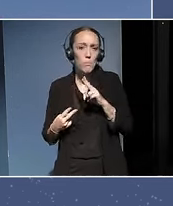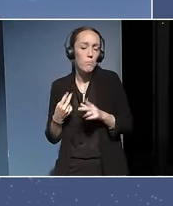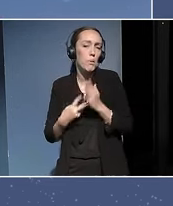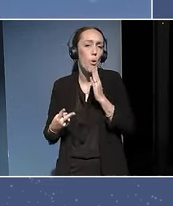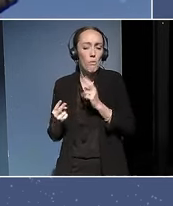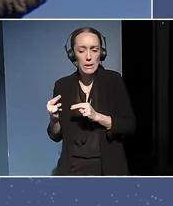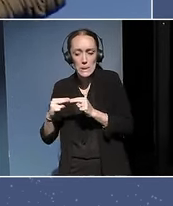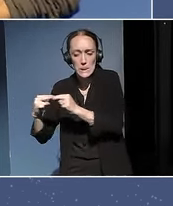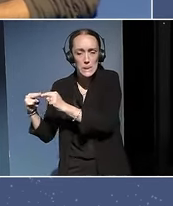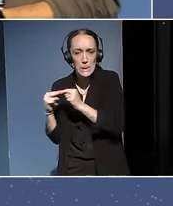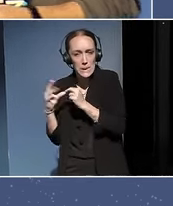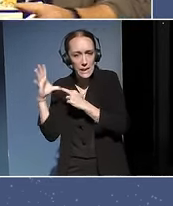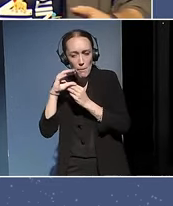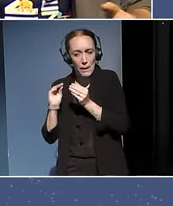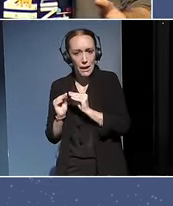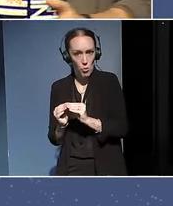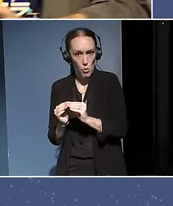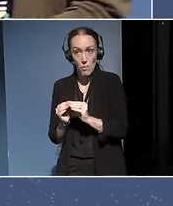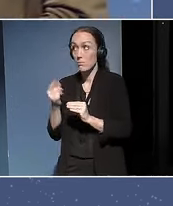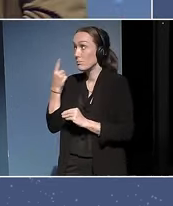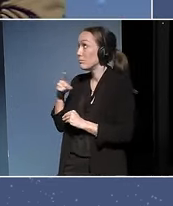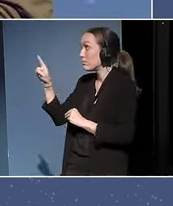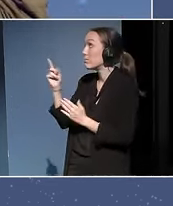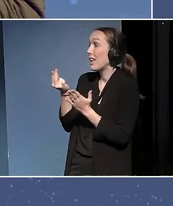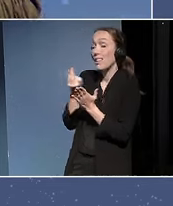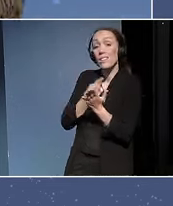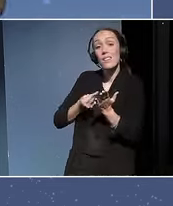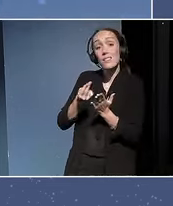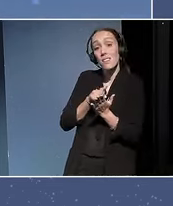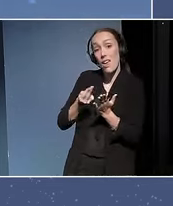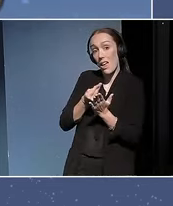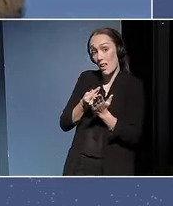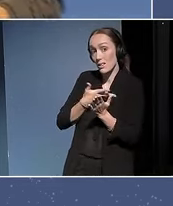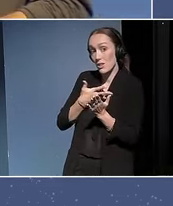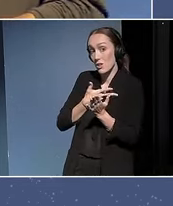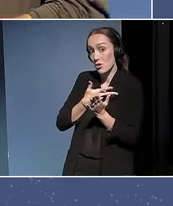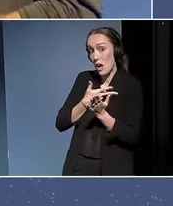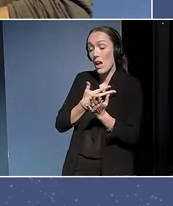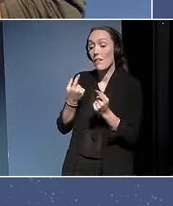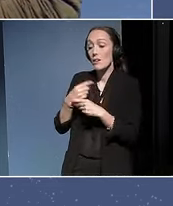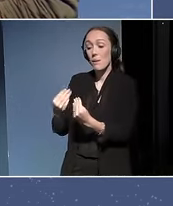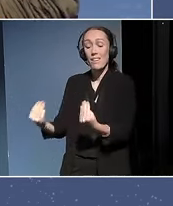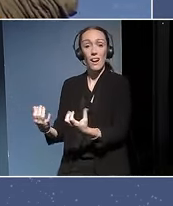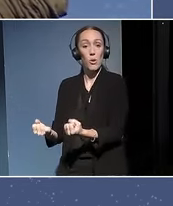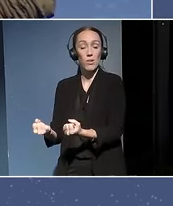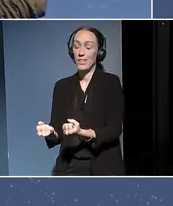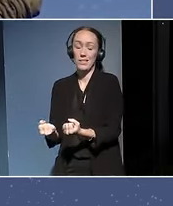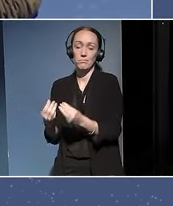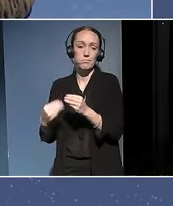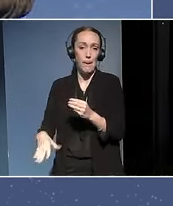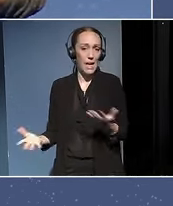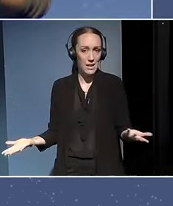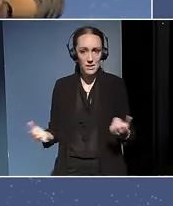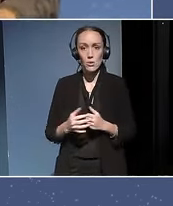stromer che sono l'unica cosa che ci rimane di questi materiali ok e vi dicevo l'ha ricostruito